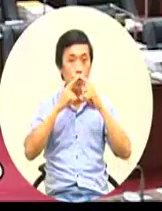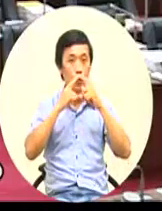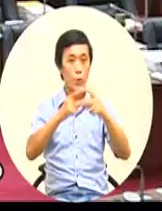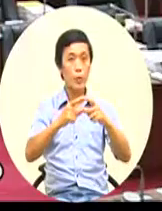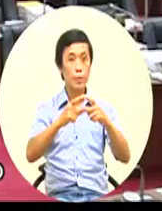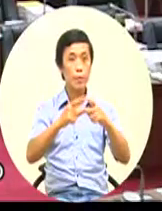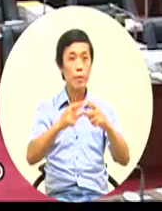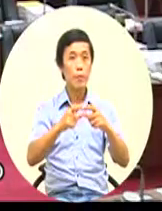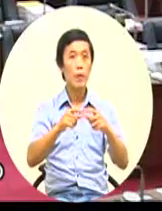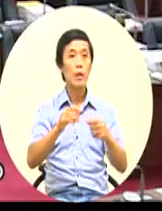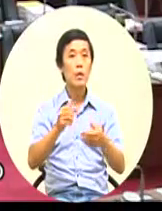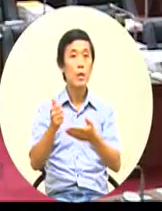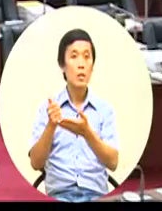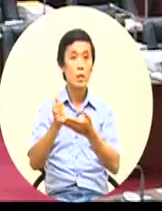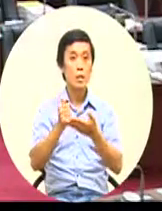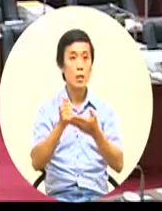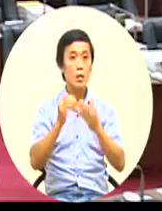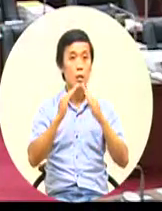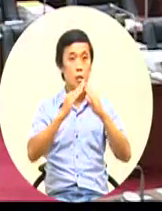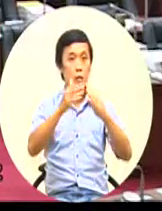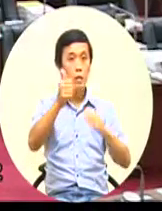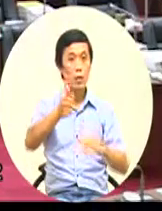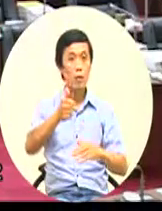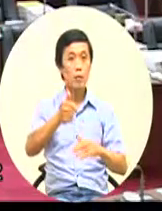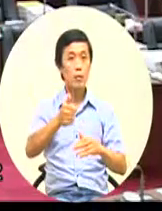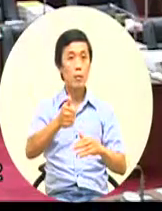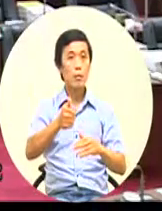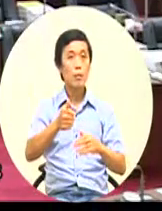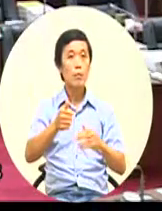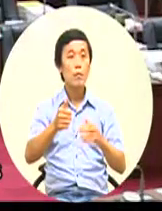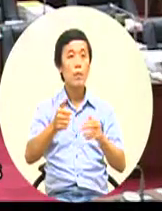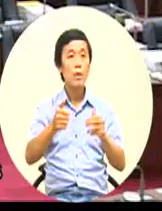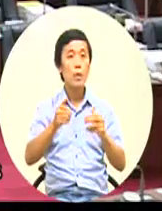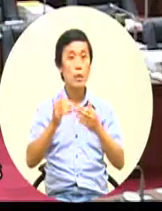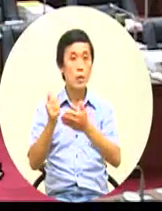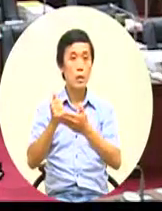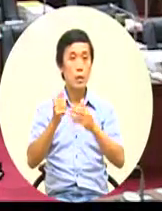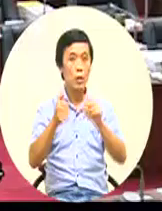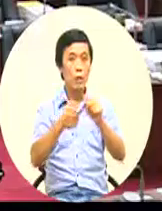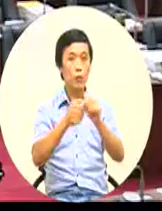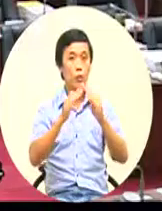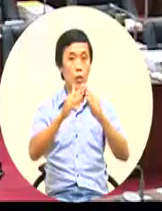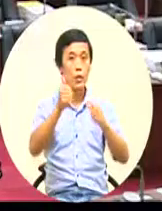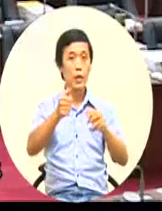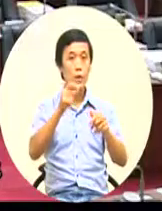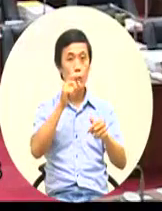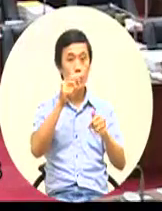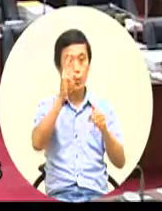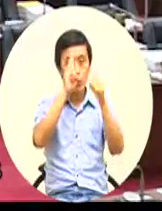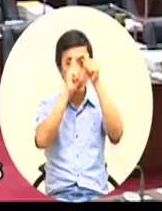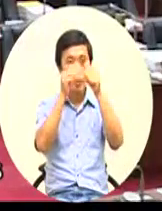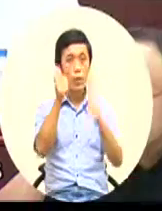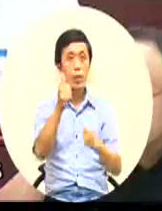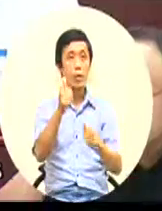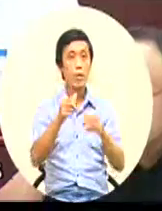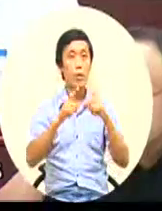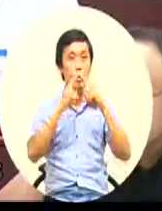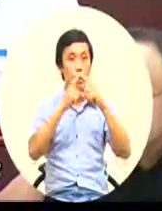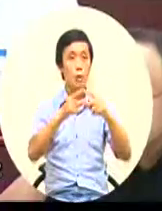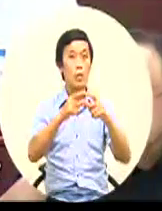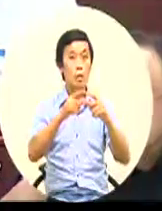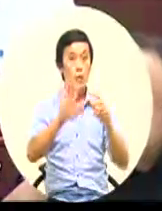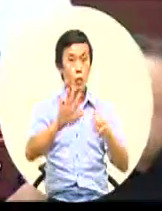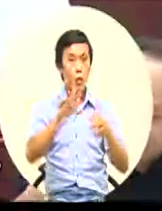或市长，市长，哎， 许副市长， 我想哈，其实真的有非常多的这一个案子，